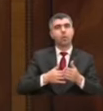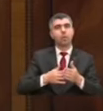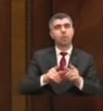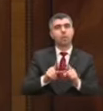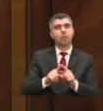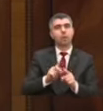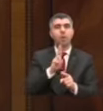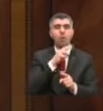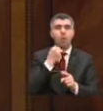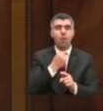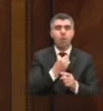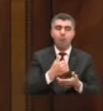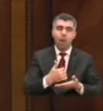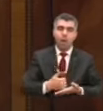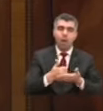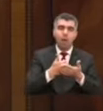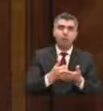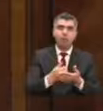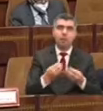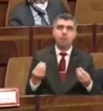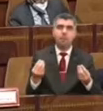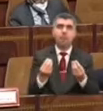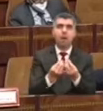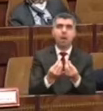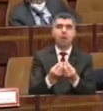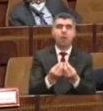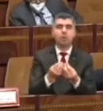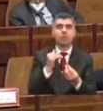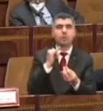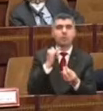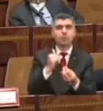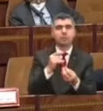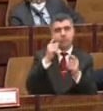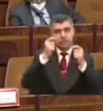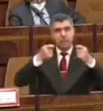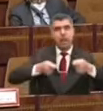الحكومه يدافع الحكومه واللي في المعارضه يمارس المعارضه وكاين معلومات جيده السلام عليكم شكرا.